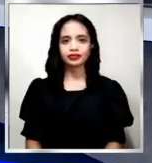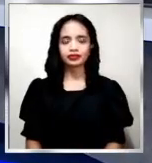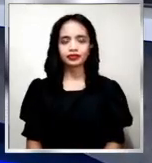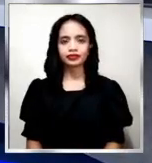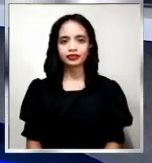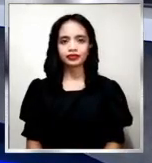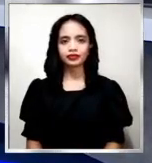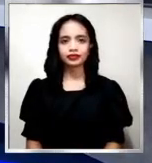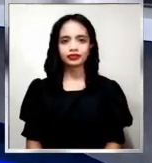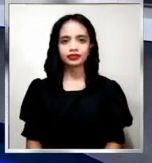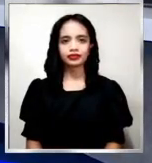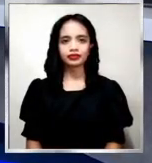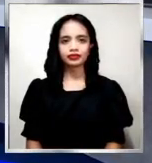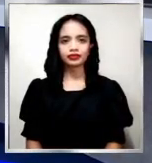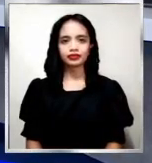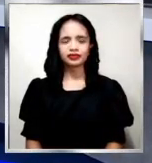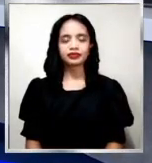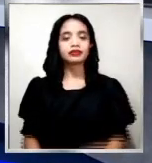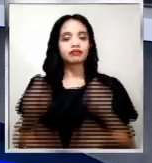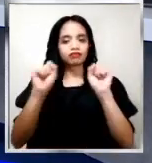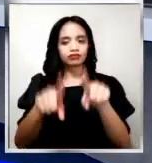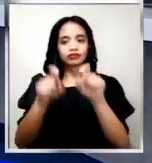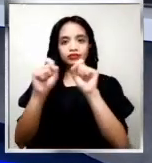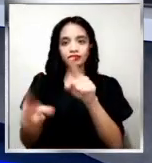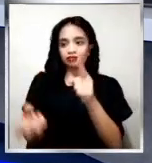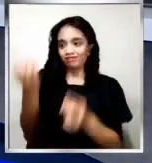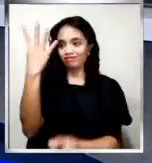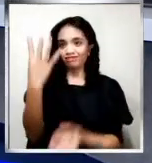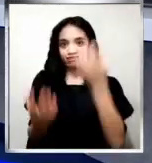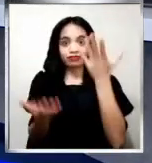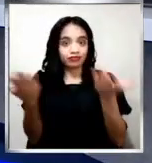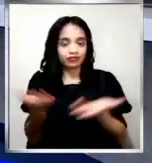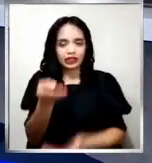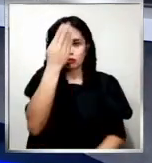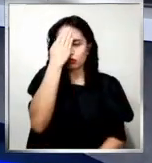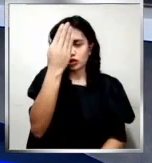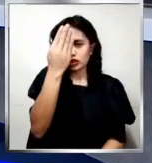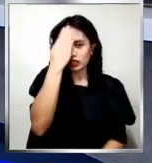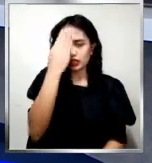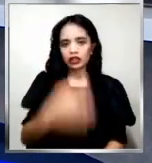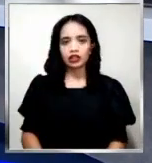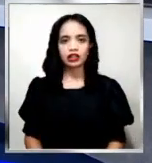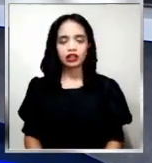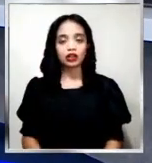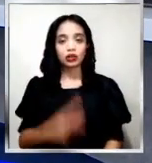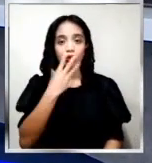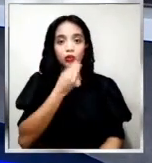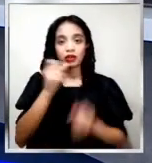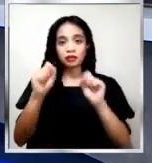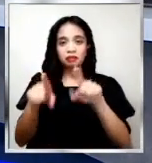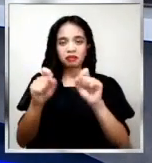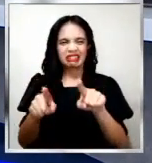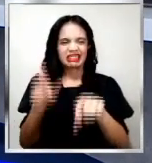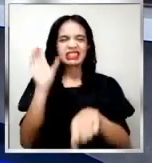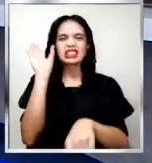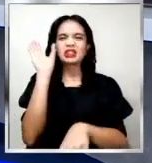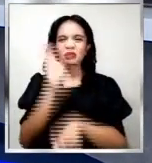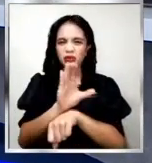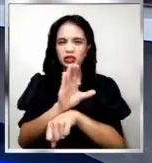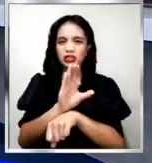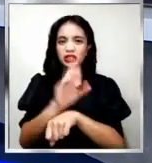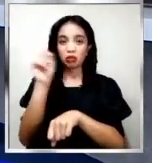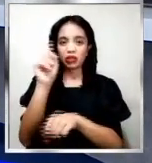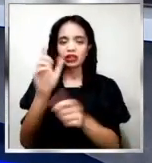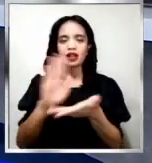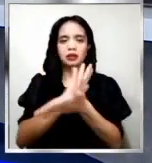Mas tumumal pa ang bentahan ng mga paputok sa Bocaue, Bulacan. Ang ilang mga nagtitinda tuloy ay napilitan ng ibaksak ang presyo ng kanilang